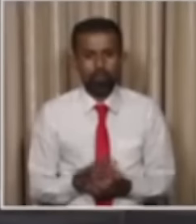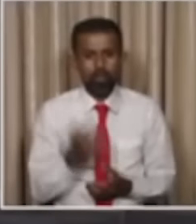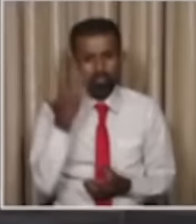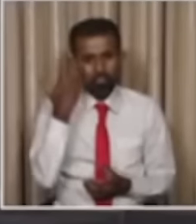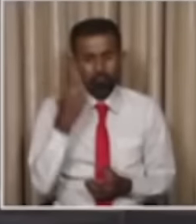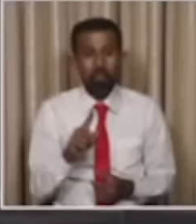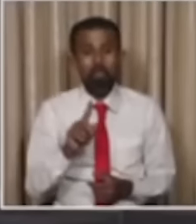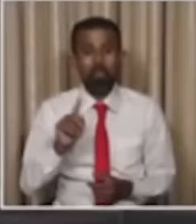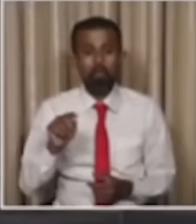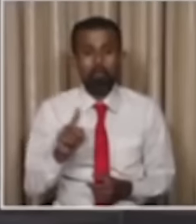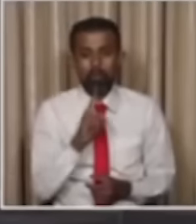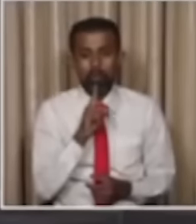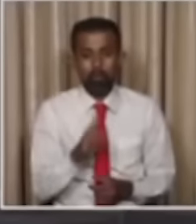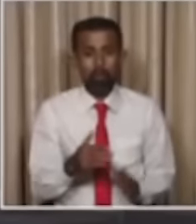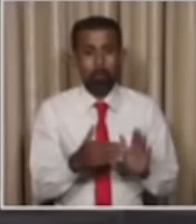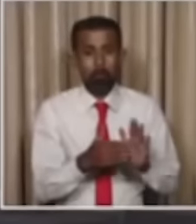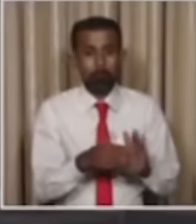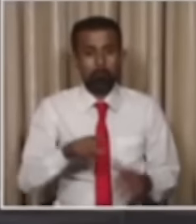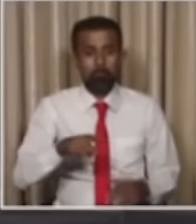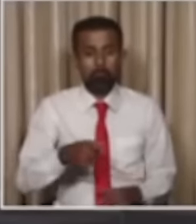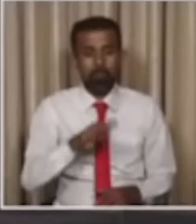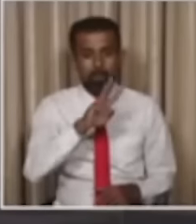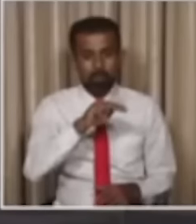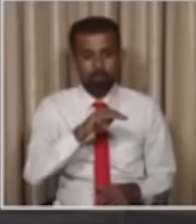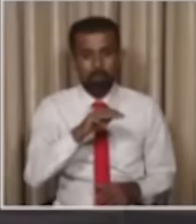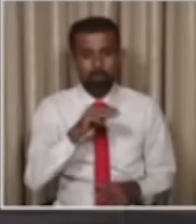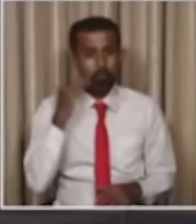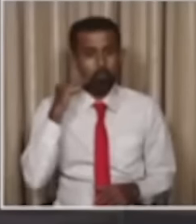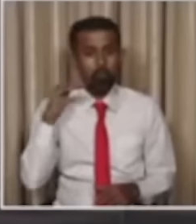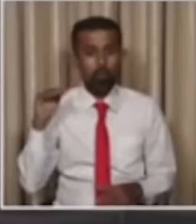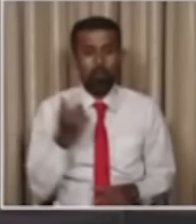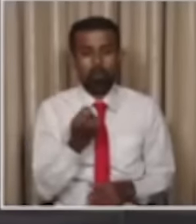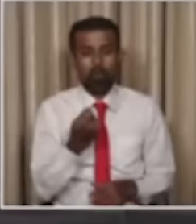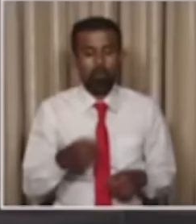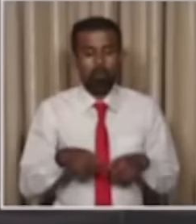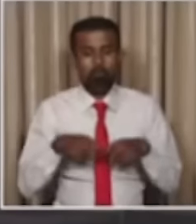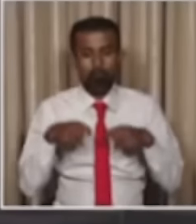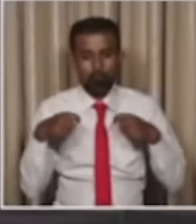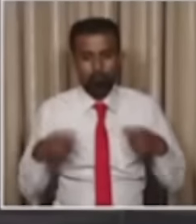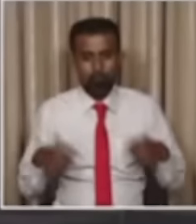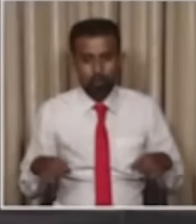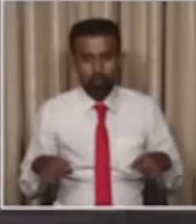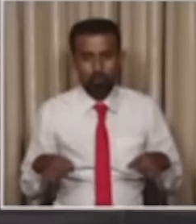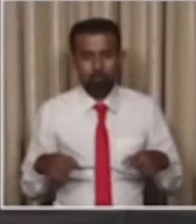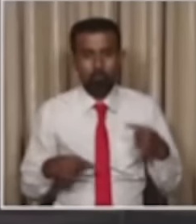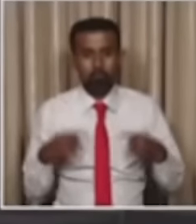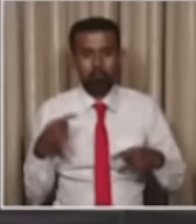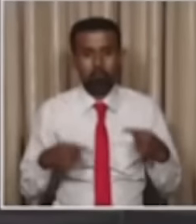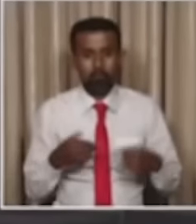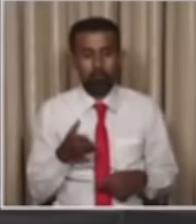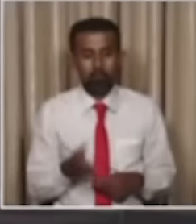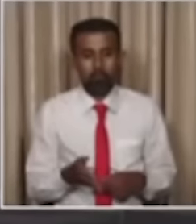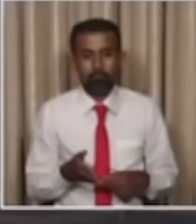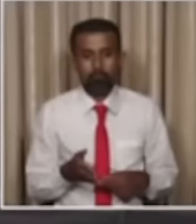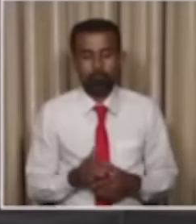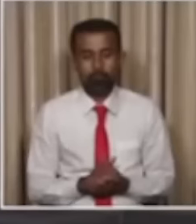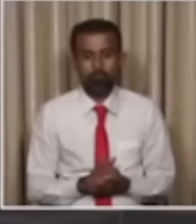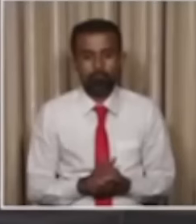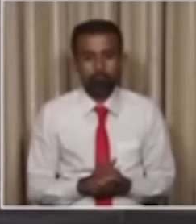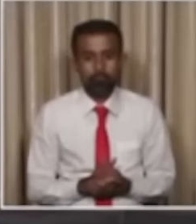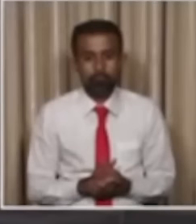11ක් කියන්නේ අපි මිලියන 130ක් විතර මහජන මුදල් වියදම් කරලා තියෙනවා මේ විවාදවලට.